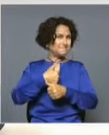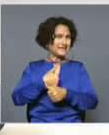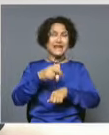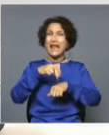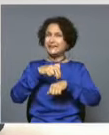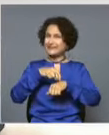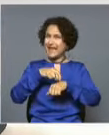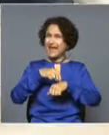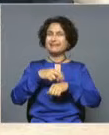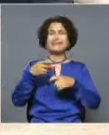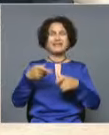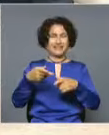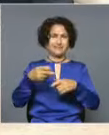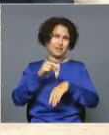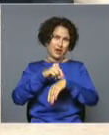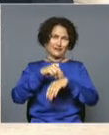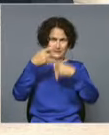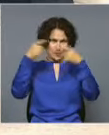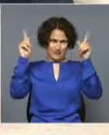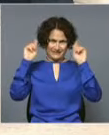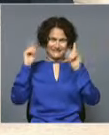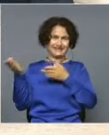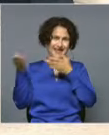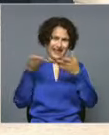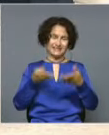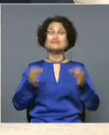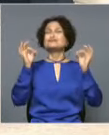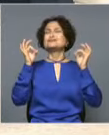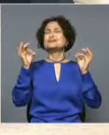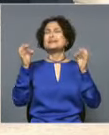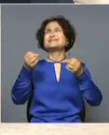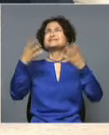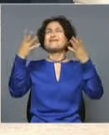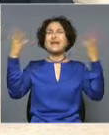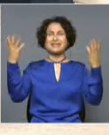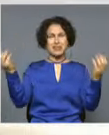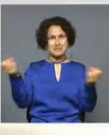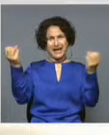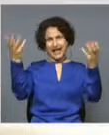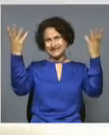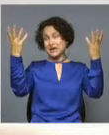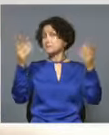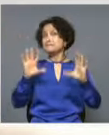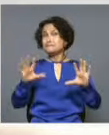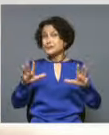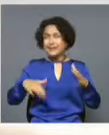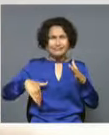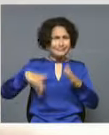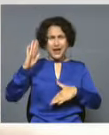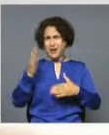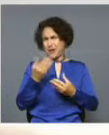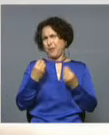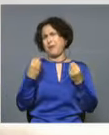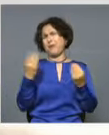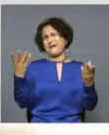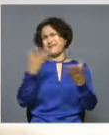университет Паисий Хилендарски. Здравейте и честит празник! Здравейте и честит светъл празник на всички! Може би не е хубавия празник, за нас българите поне.